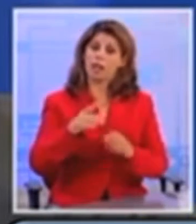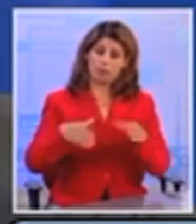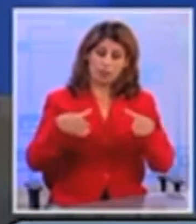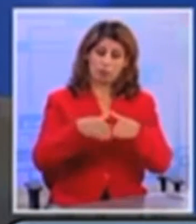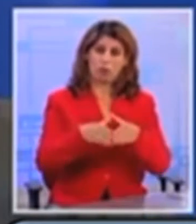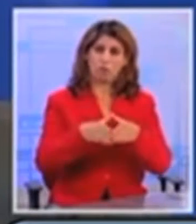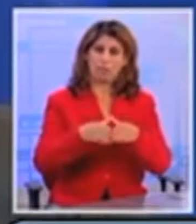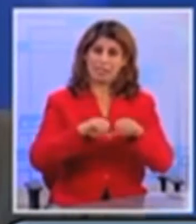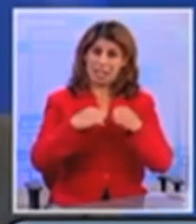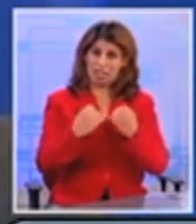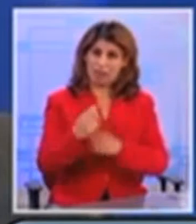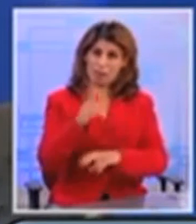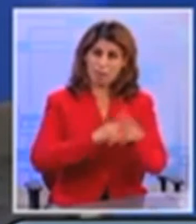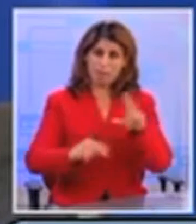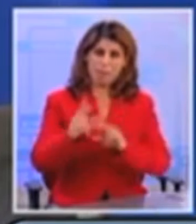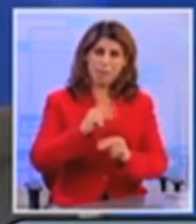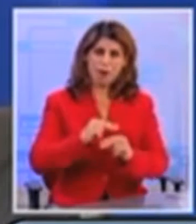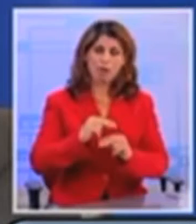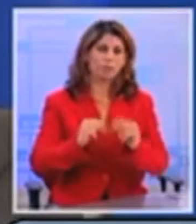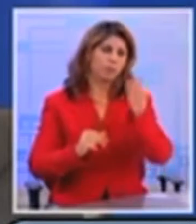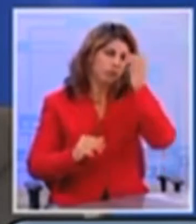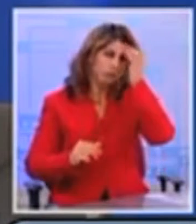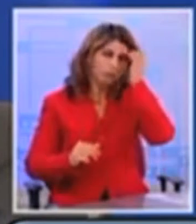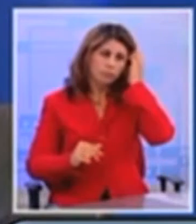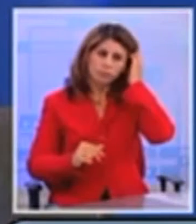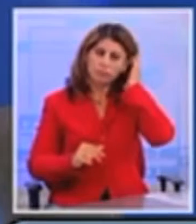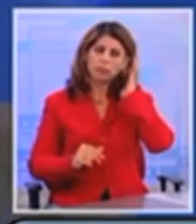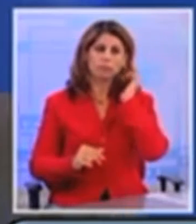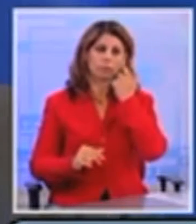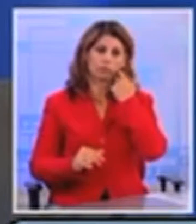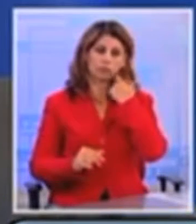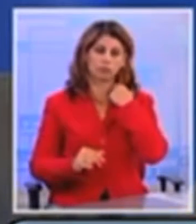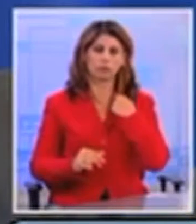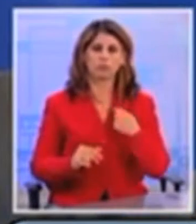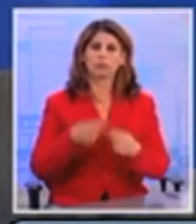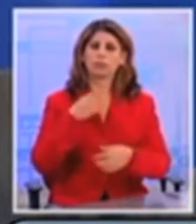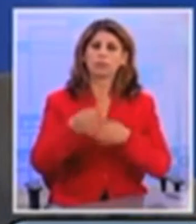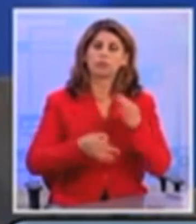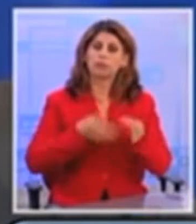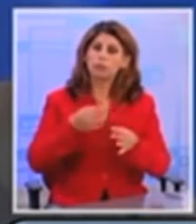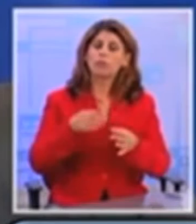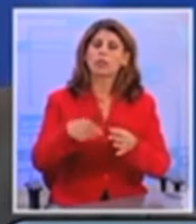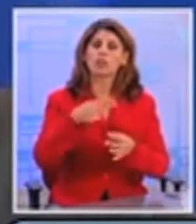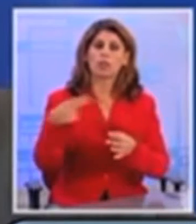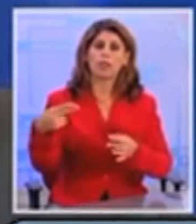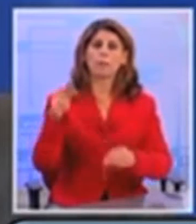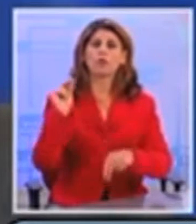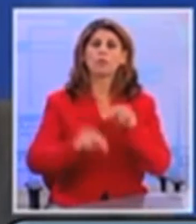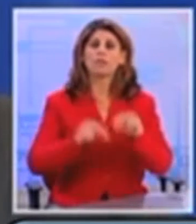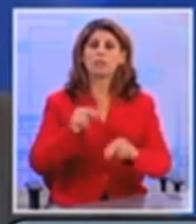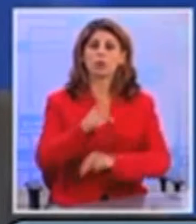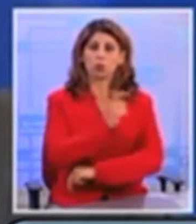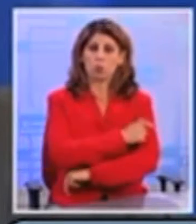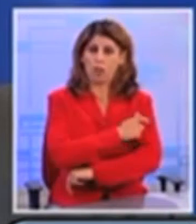posé par la résolution adoptée par l'Assemblée générale des Nations Unies le 10 septembre,